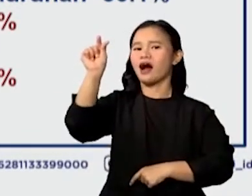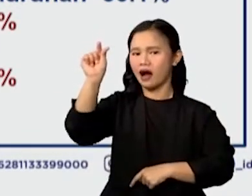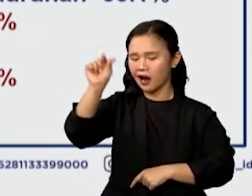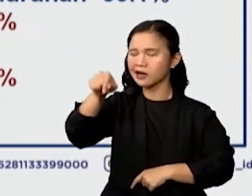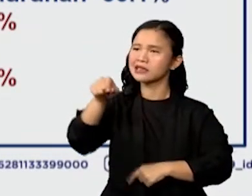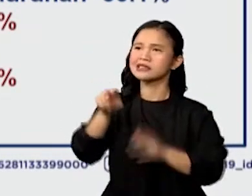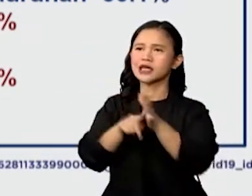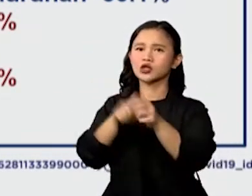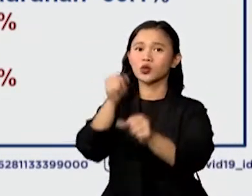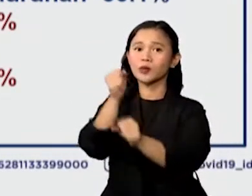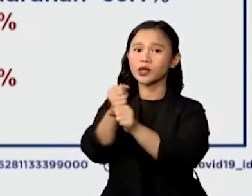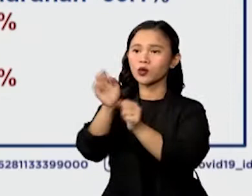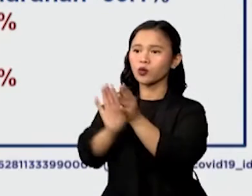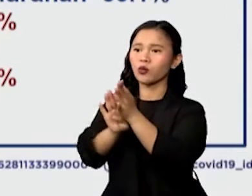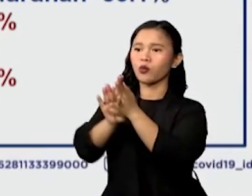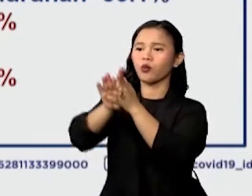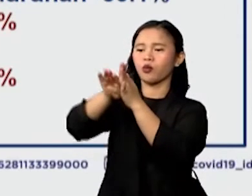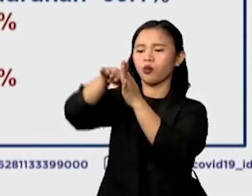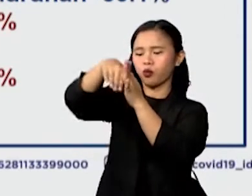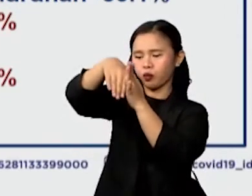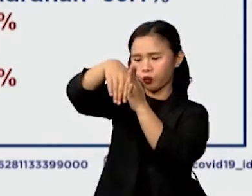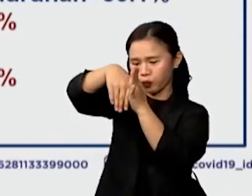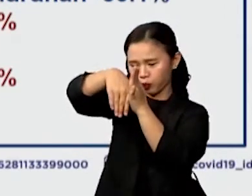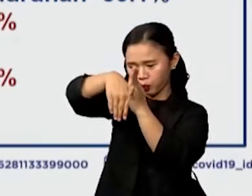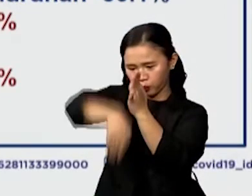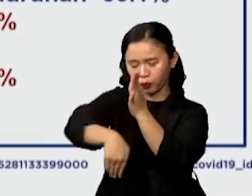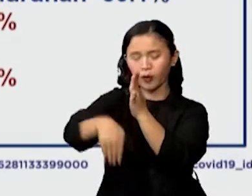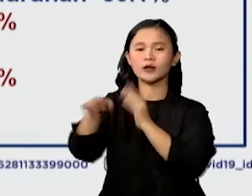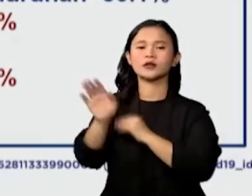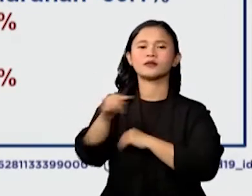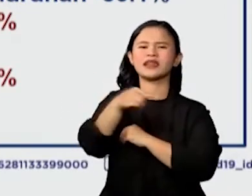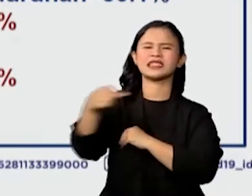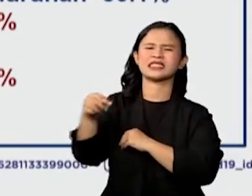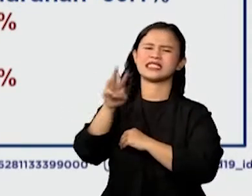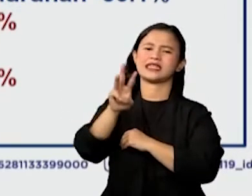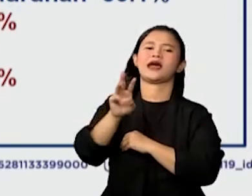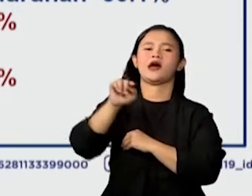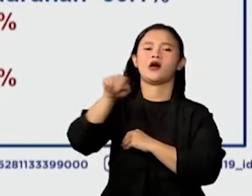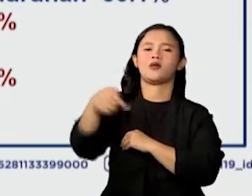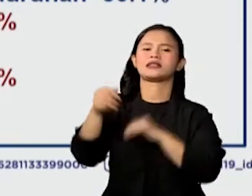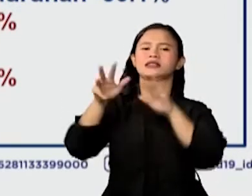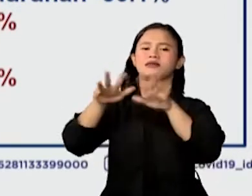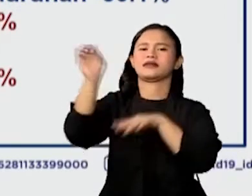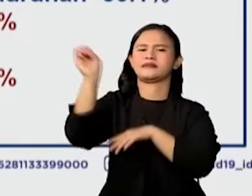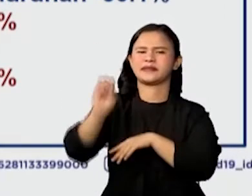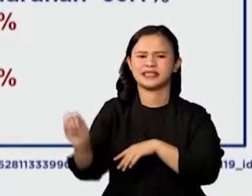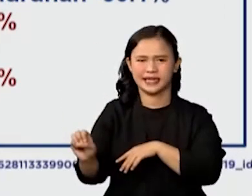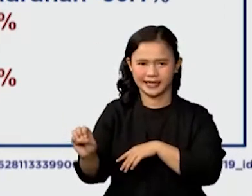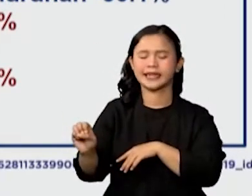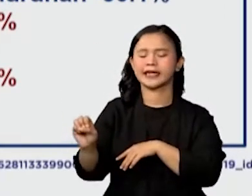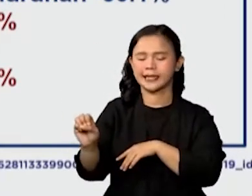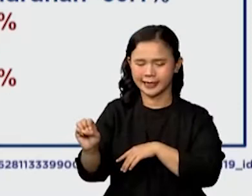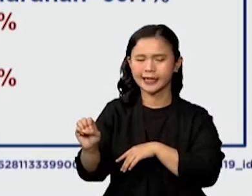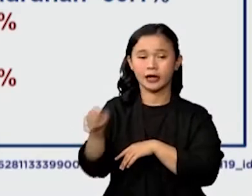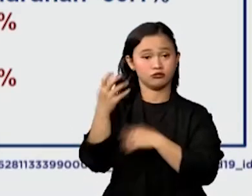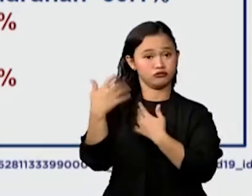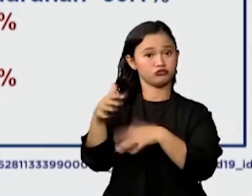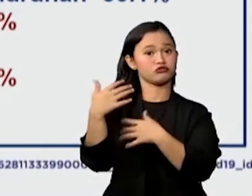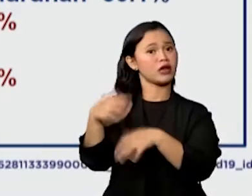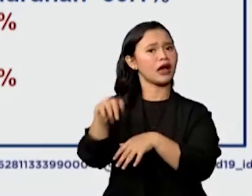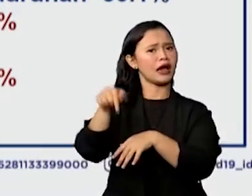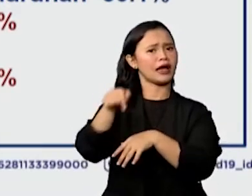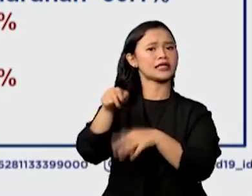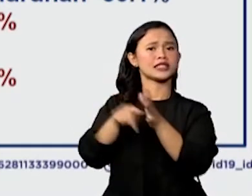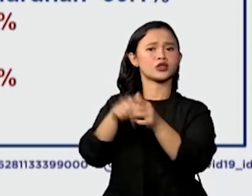pekan terakhir terjadi penurunan minus 3,9% jumlah kasus di pekan terakhir dibandingkan dengan jumlah kasus